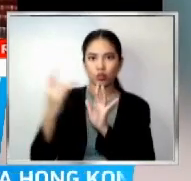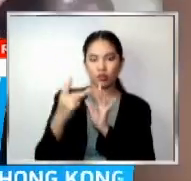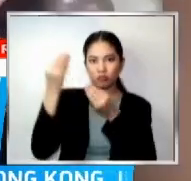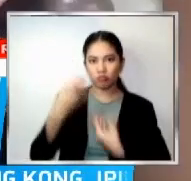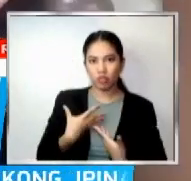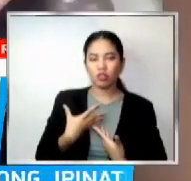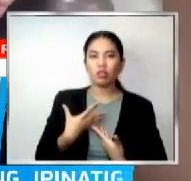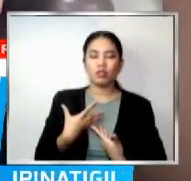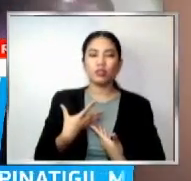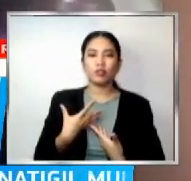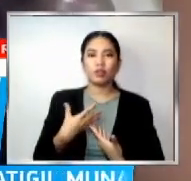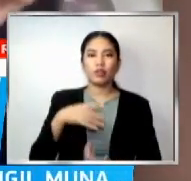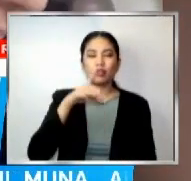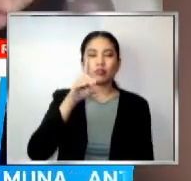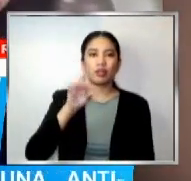USEC Ariola